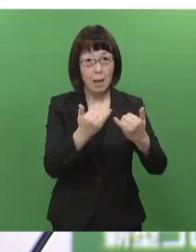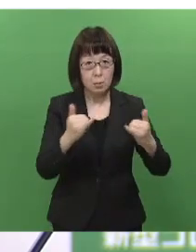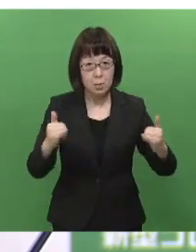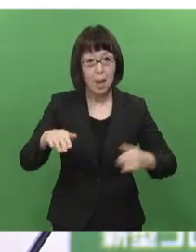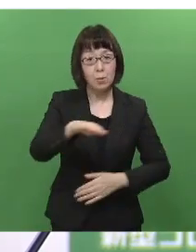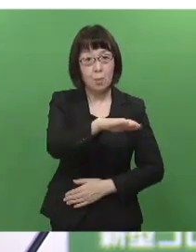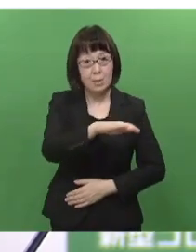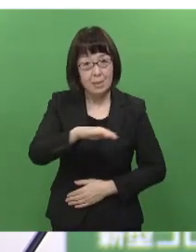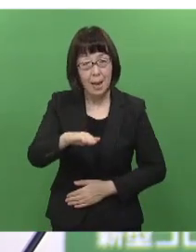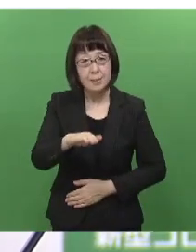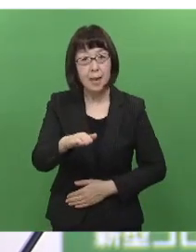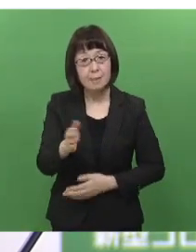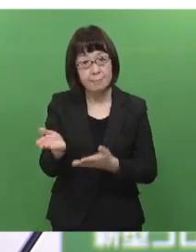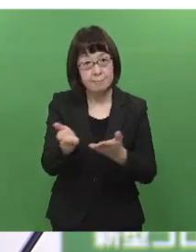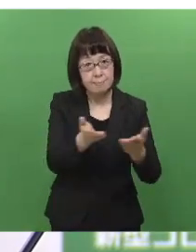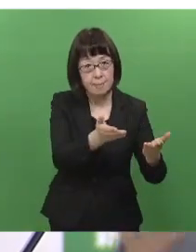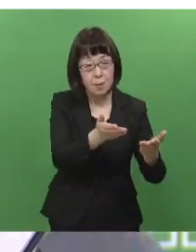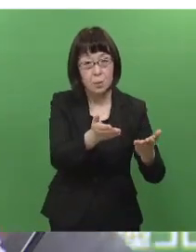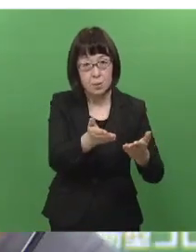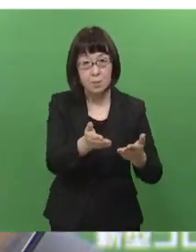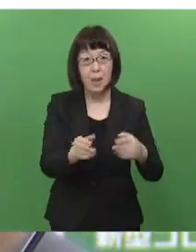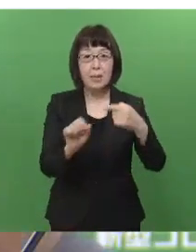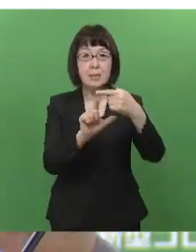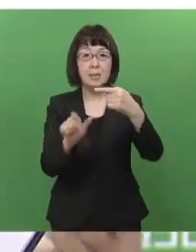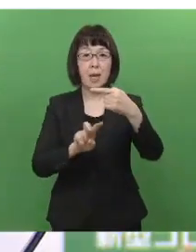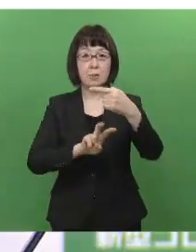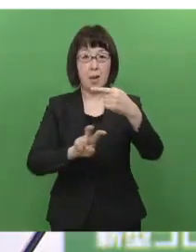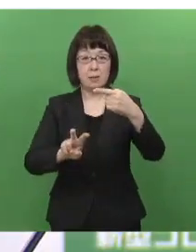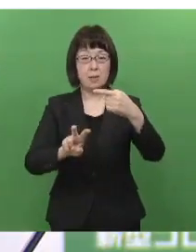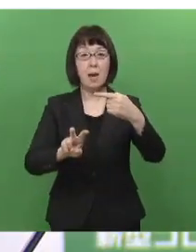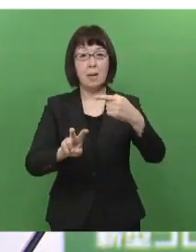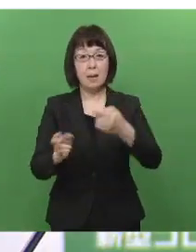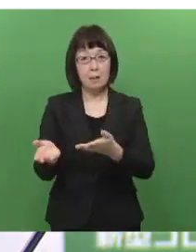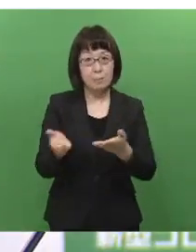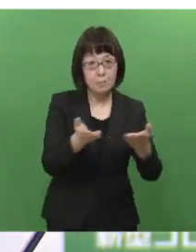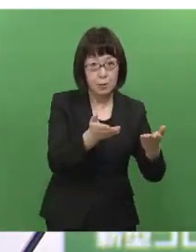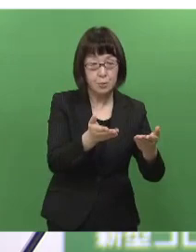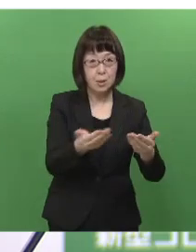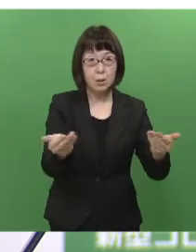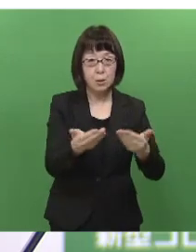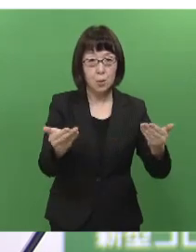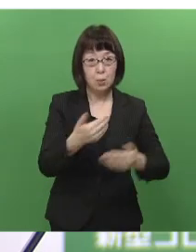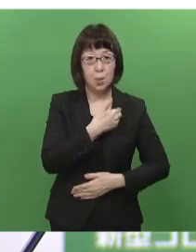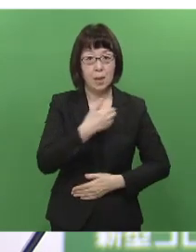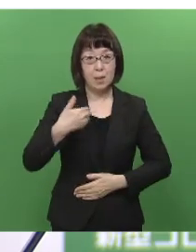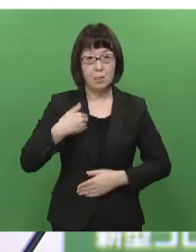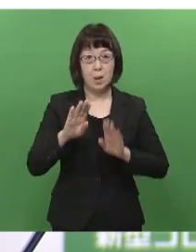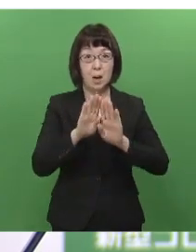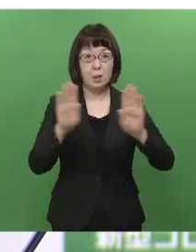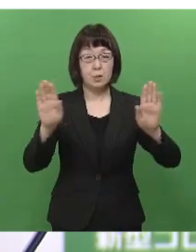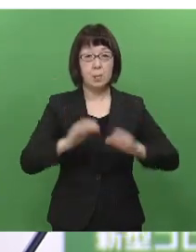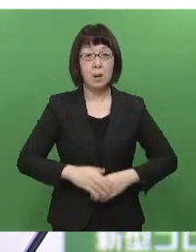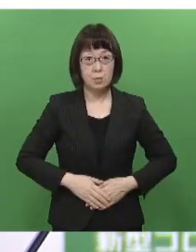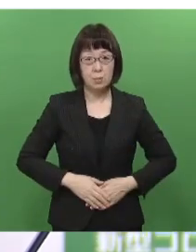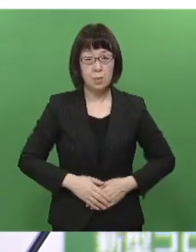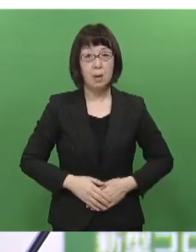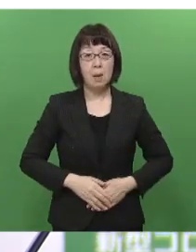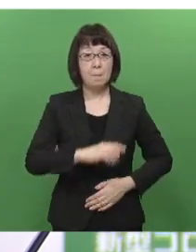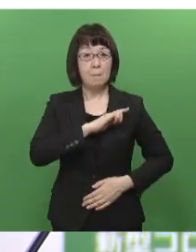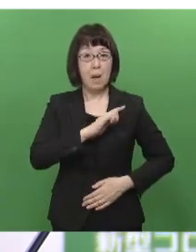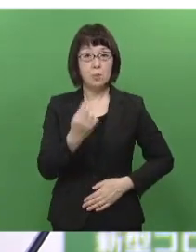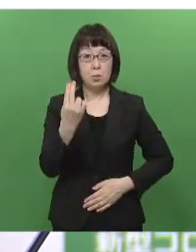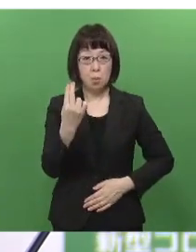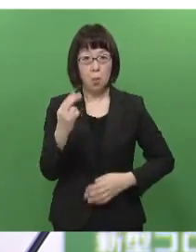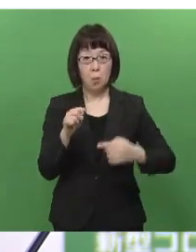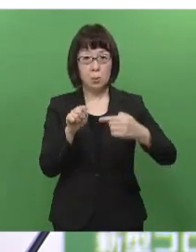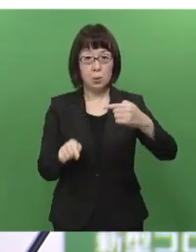。で、今月の20日からの利用となります。で、都庁におきまして会より始めようということで